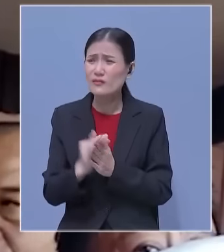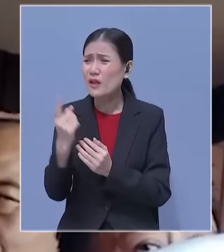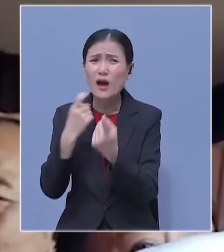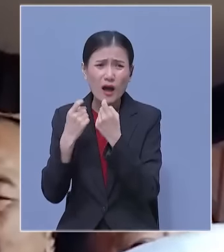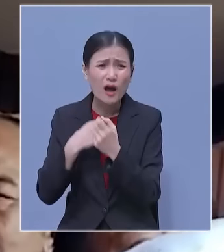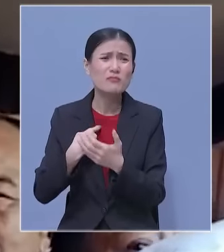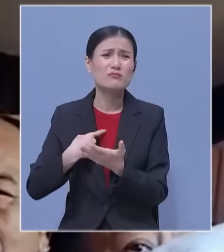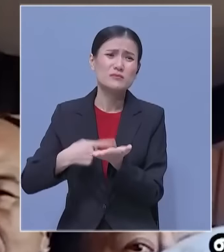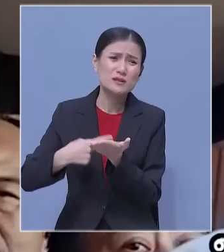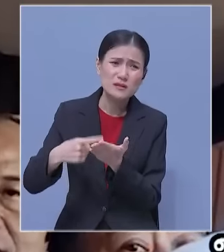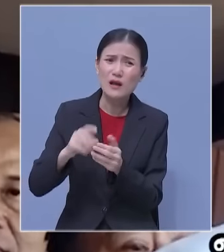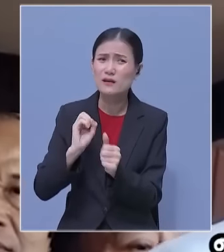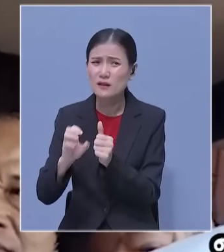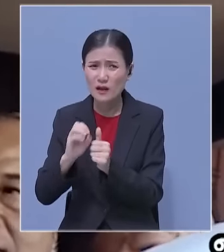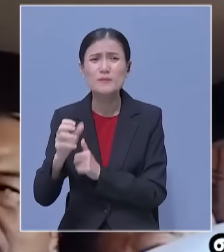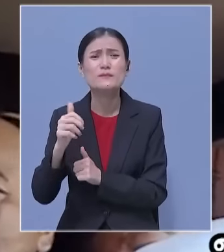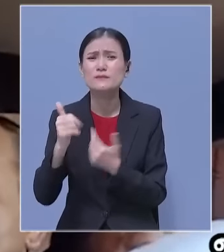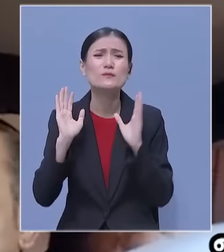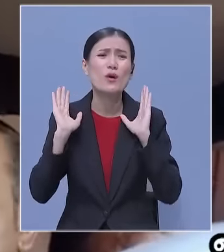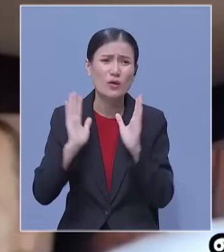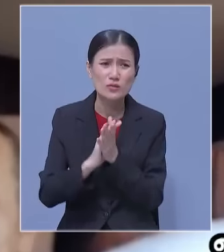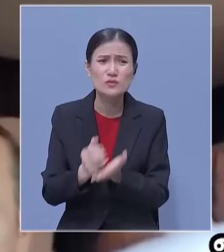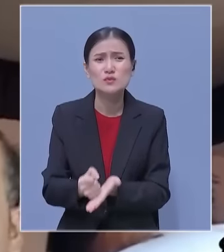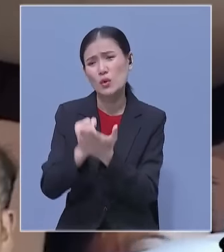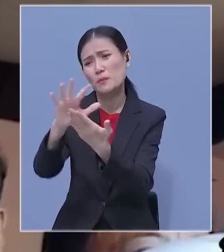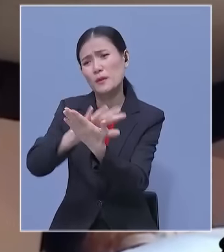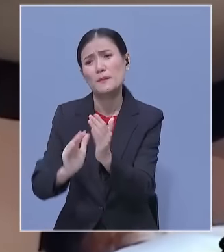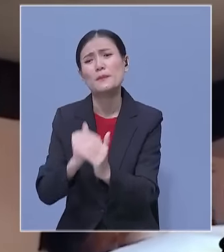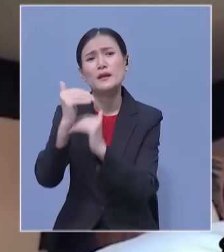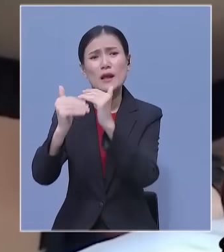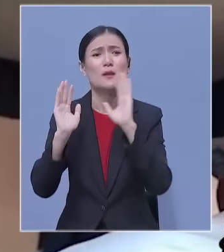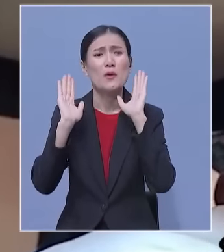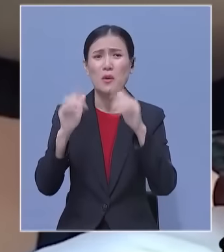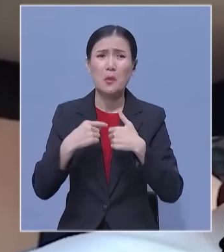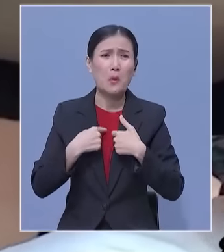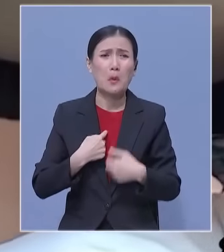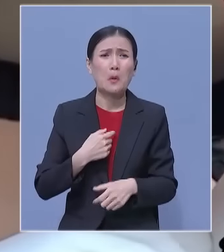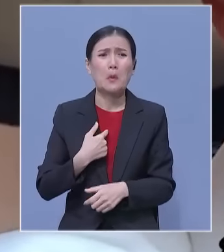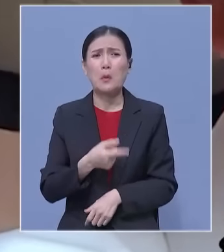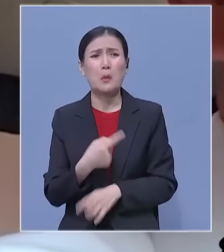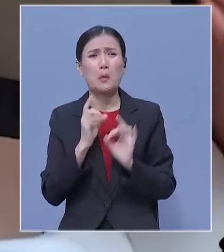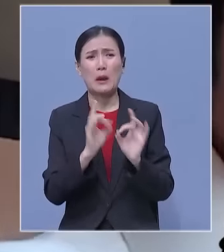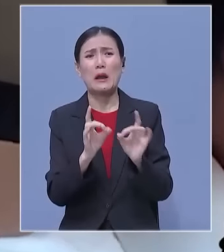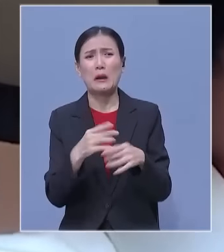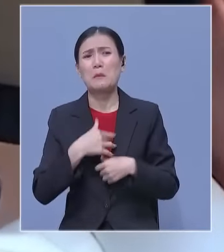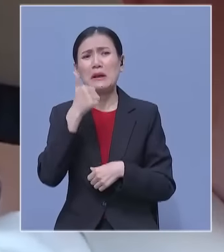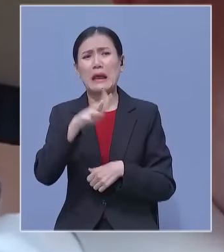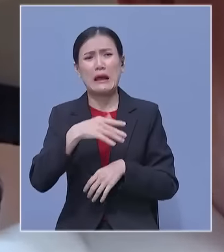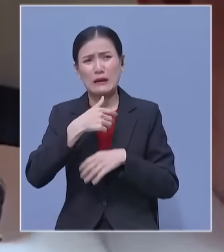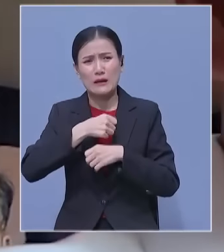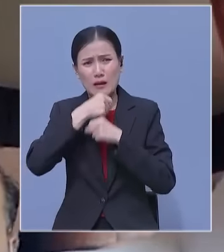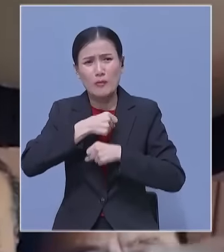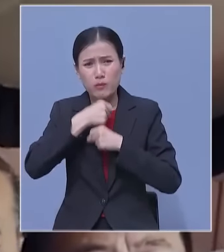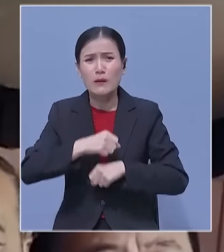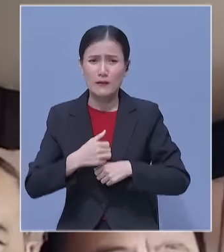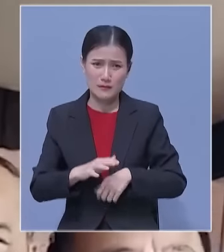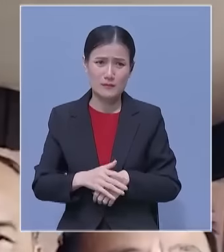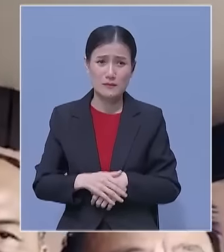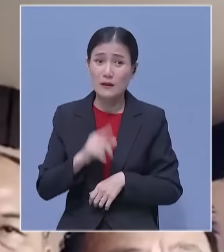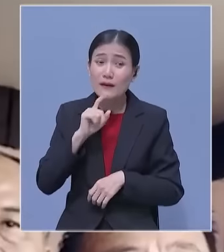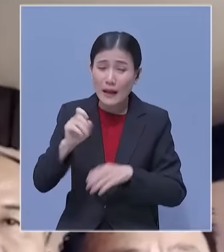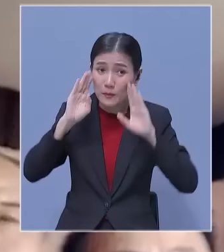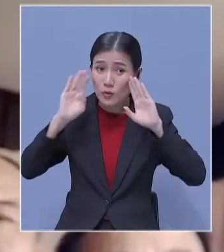น้องช่วยกันให้บ้านเมืองเจริญดีกว่าก็คงไม่มีน้ำยาแหละแก่แล้ว ค่ะจากประสบการณ์จากประสบ